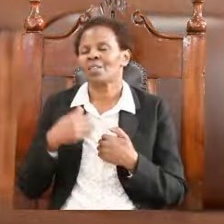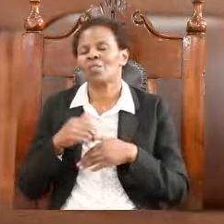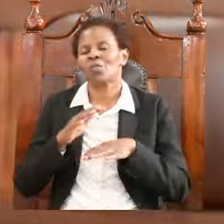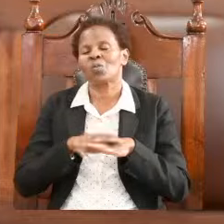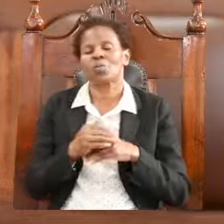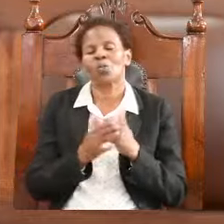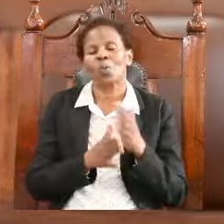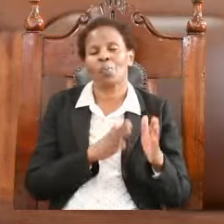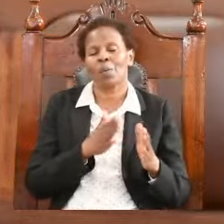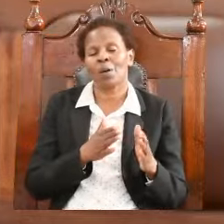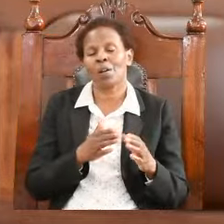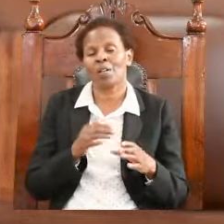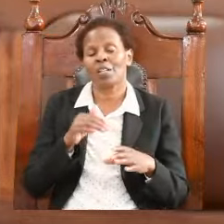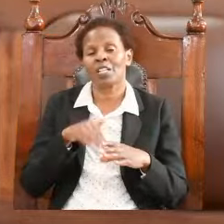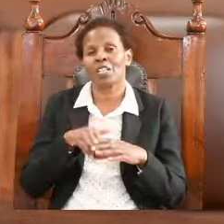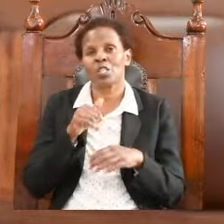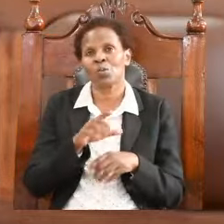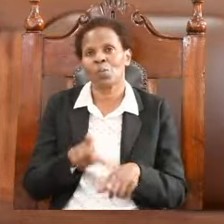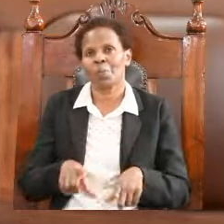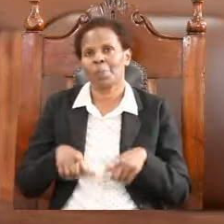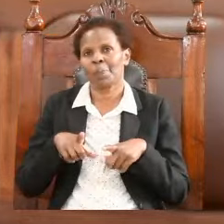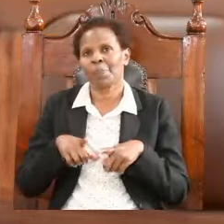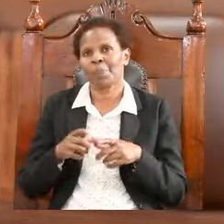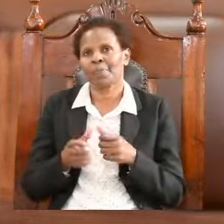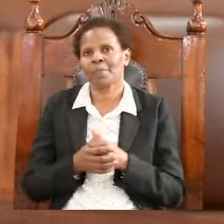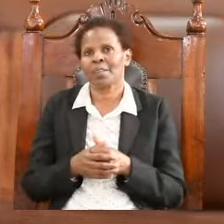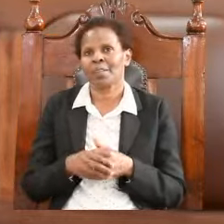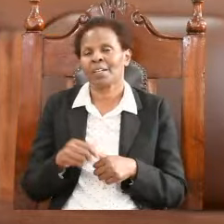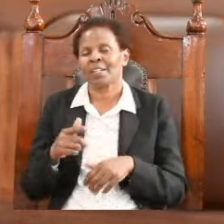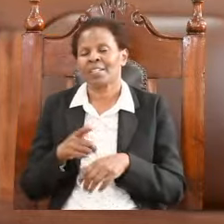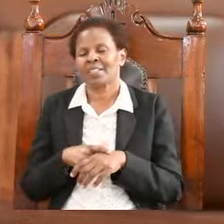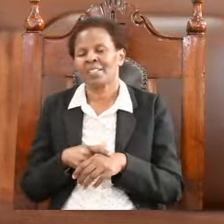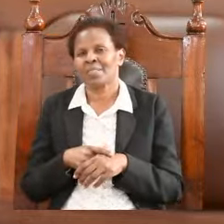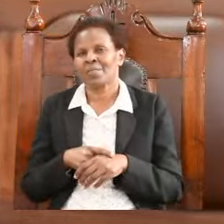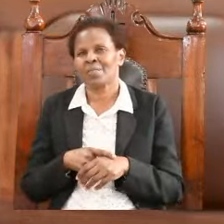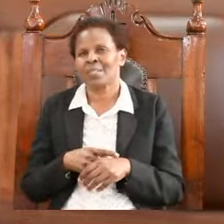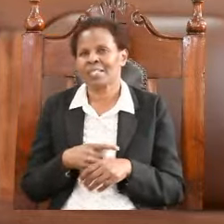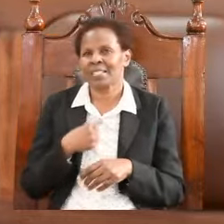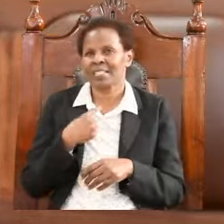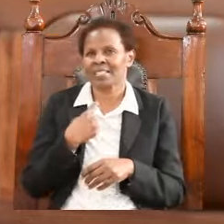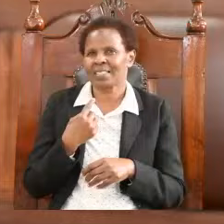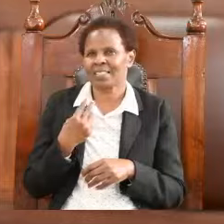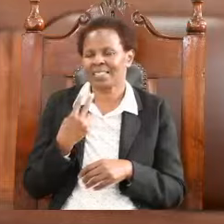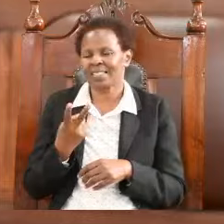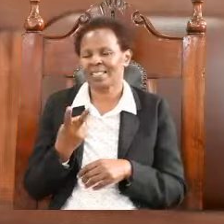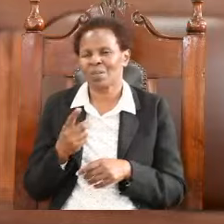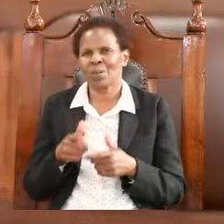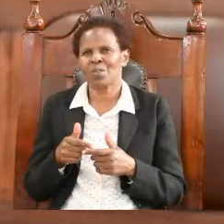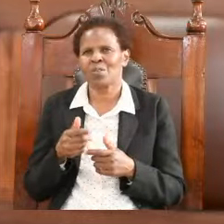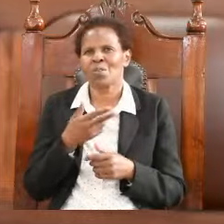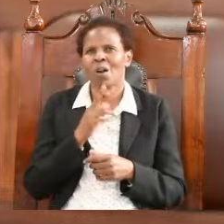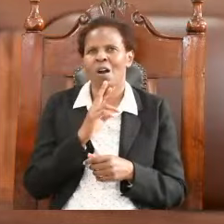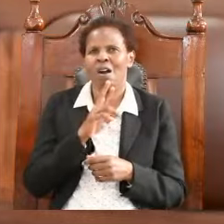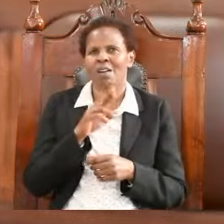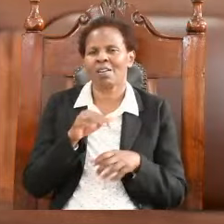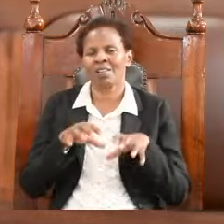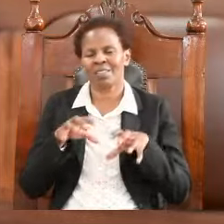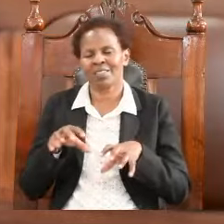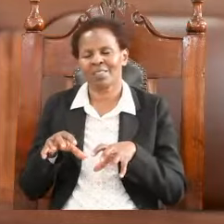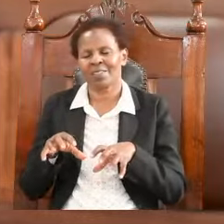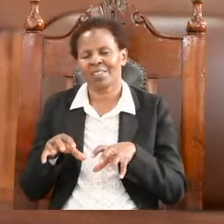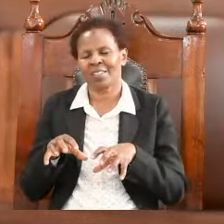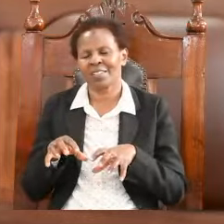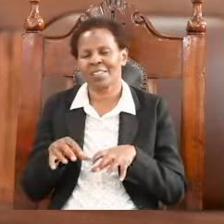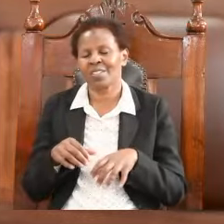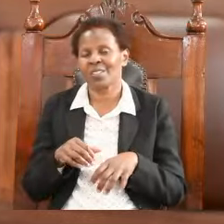mwega iguru ria miturire itu rimwe ni kuonekaga ta mubango ucio especially riria uragerera indo-ini murito ta utari wa ma